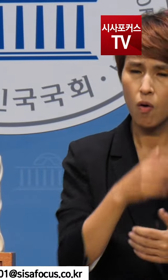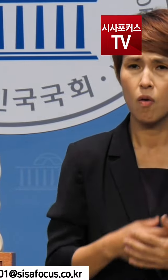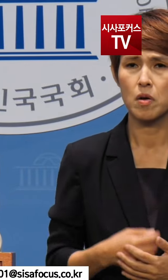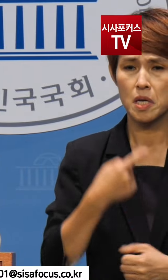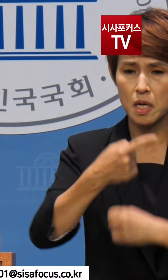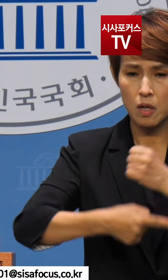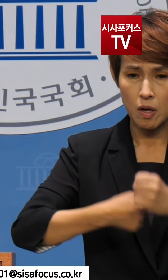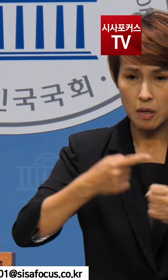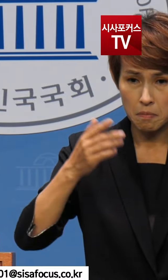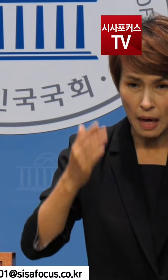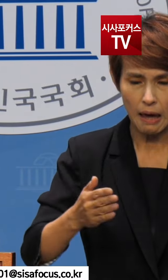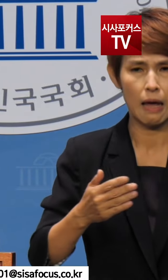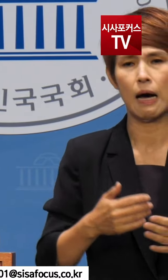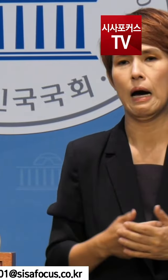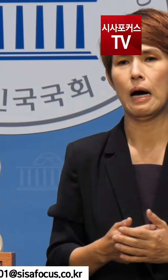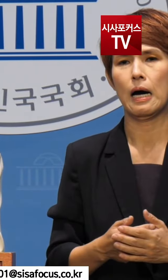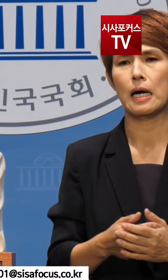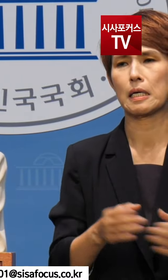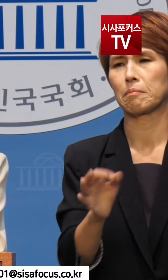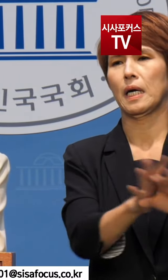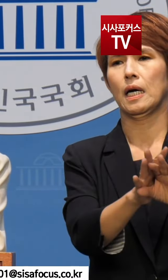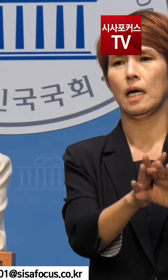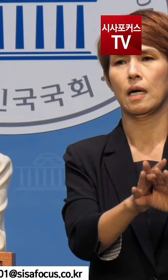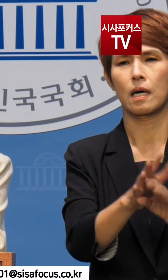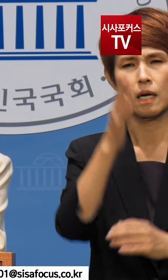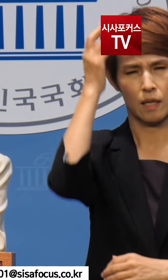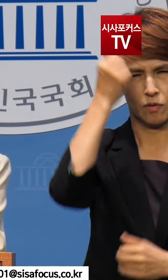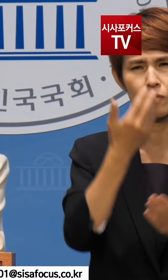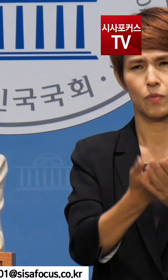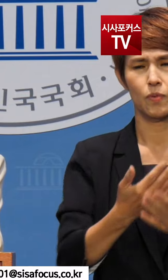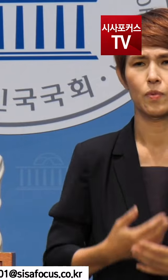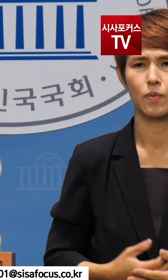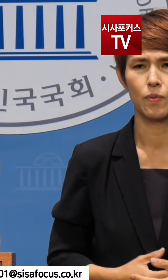폐기했던 교훈을 잊지 말기를 바랍니다.